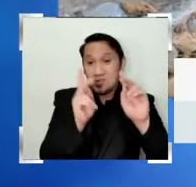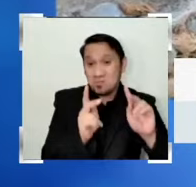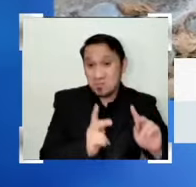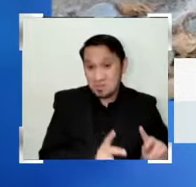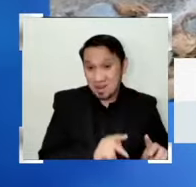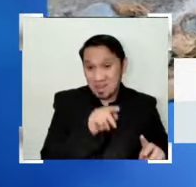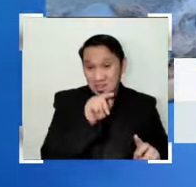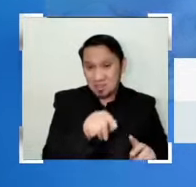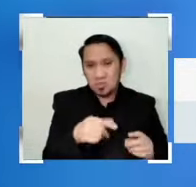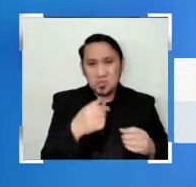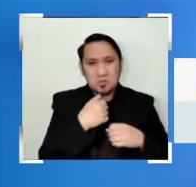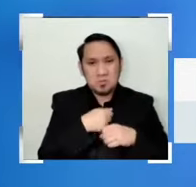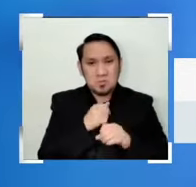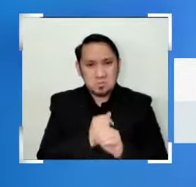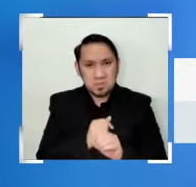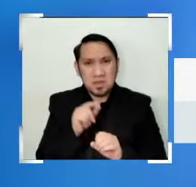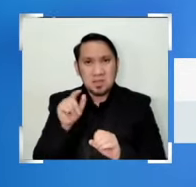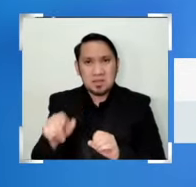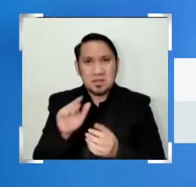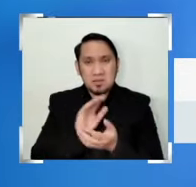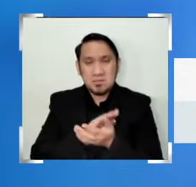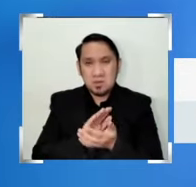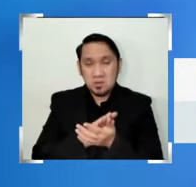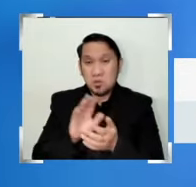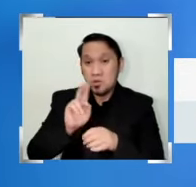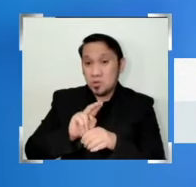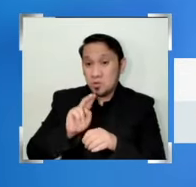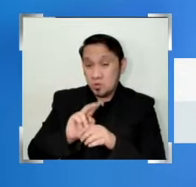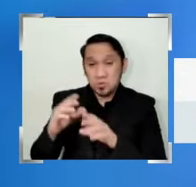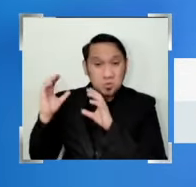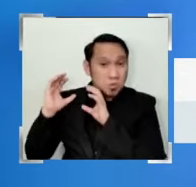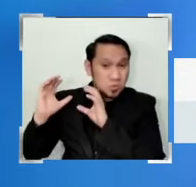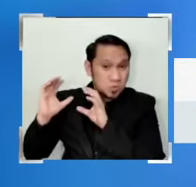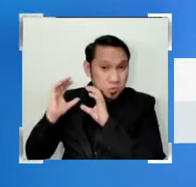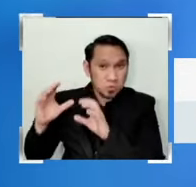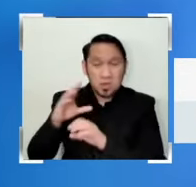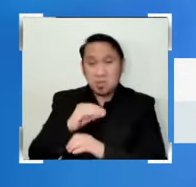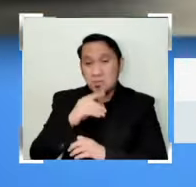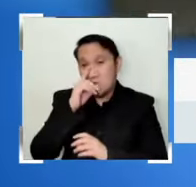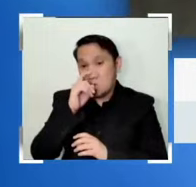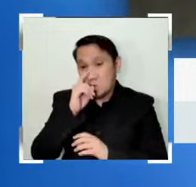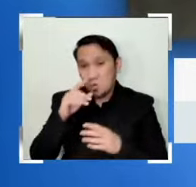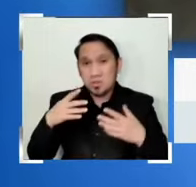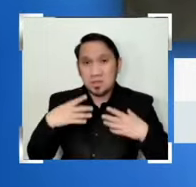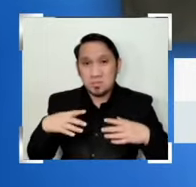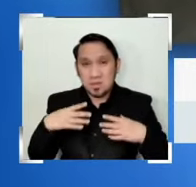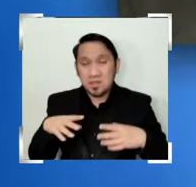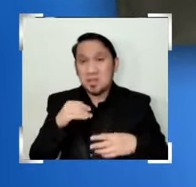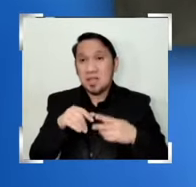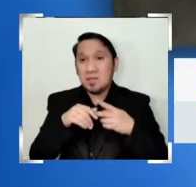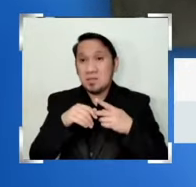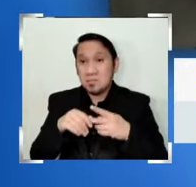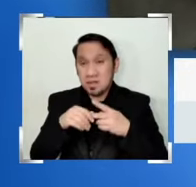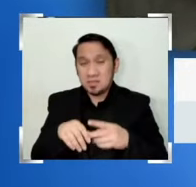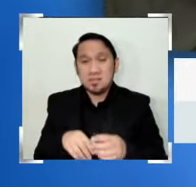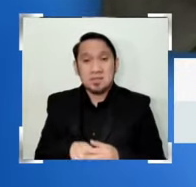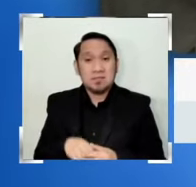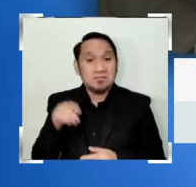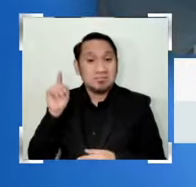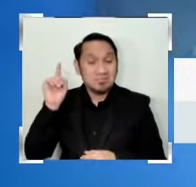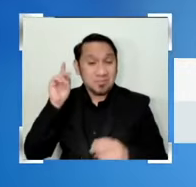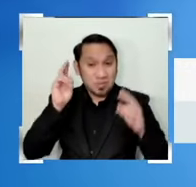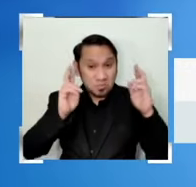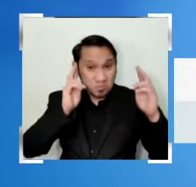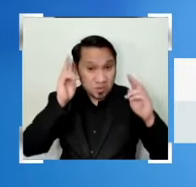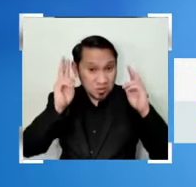improvised oil spill boom gamit ang mga bunot ng nyug, lumang damit at plastic bottles. Isang barbershop naman sa Calapan, Oriental